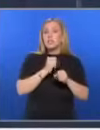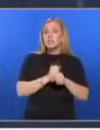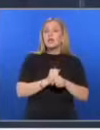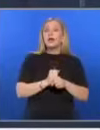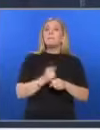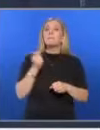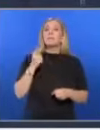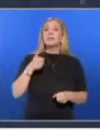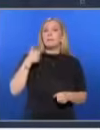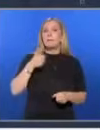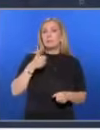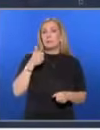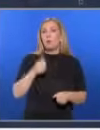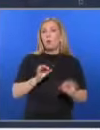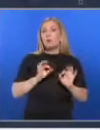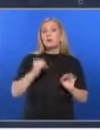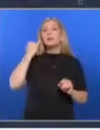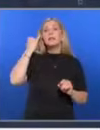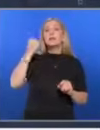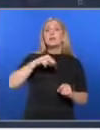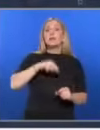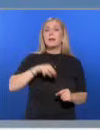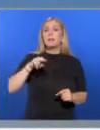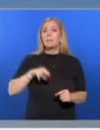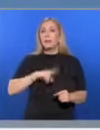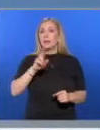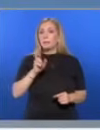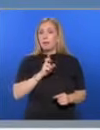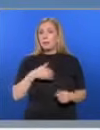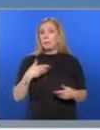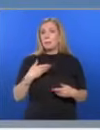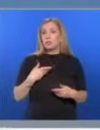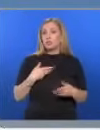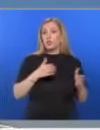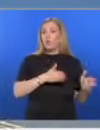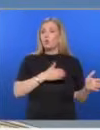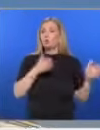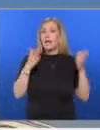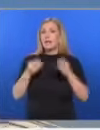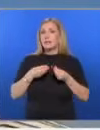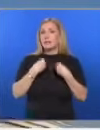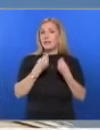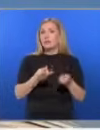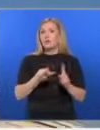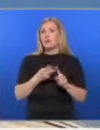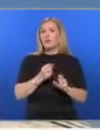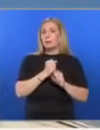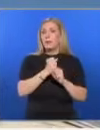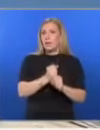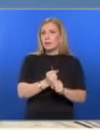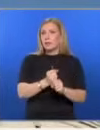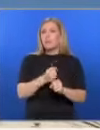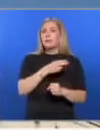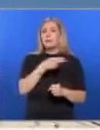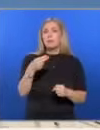Атанас Зафиров определи идеята на ППДБ да поискат от президента отлагане на връчването на втория мандат. Темата не са